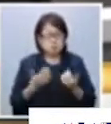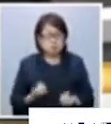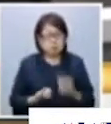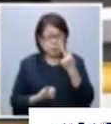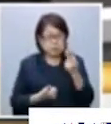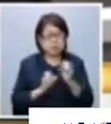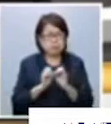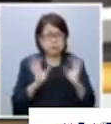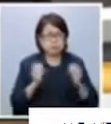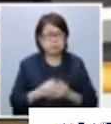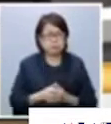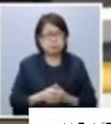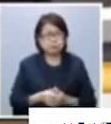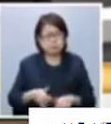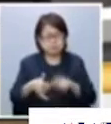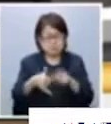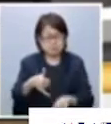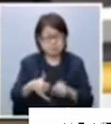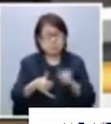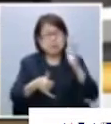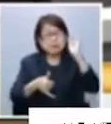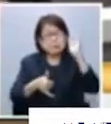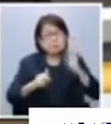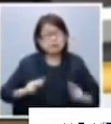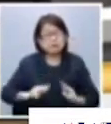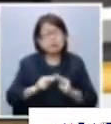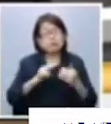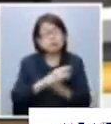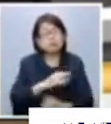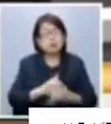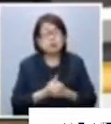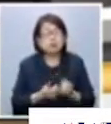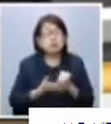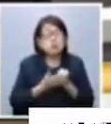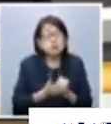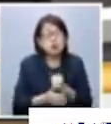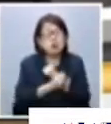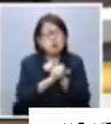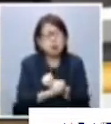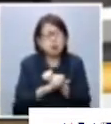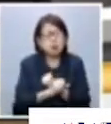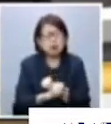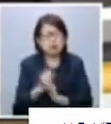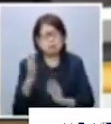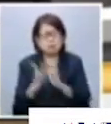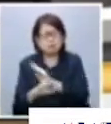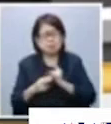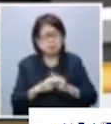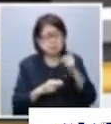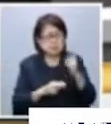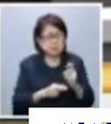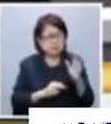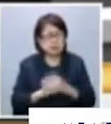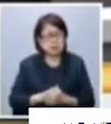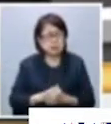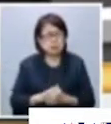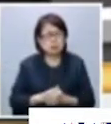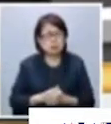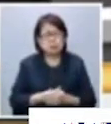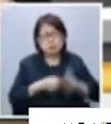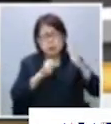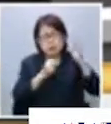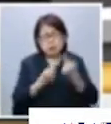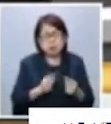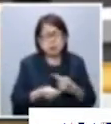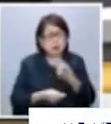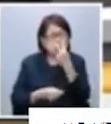โฆษกกระทรวงต่างประเทศเอามาปกป้องศักดิ์ศรีของประเทศชาติโด ดยไม่สนใจของคำสัมภา